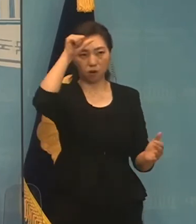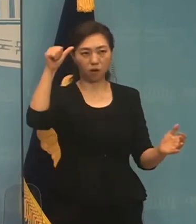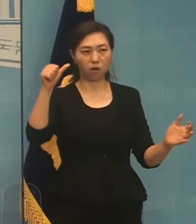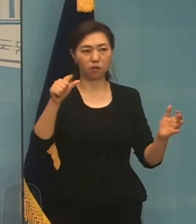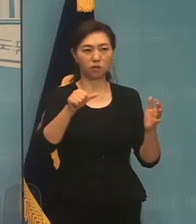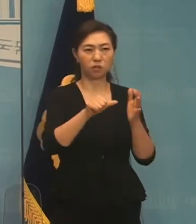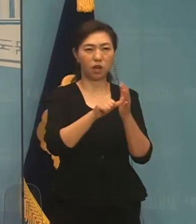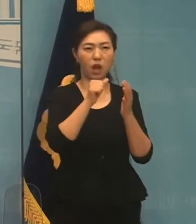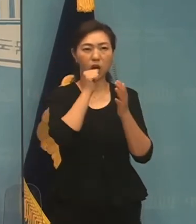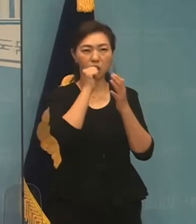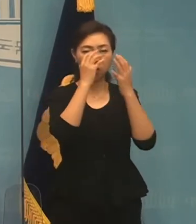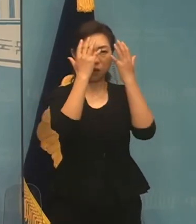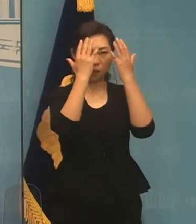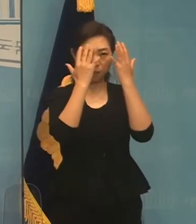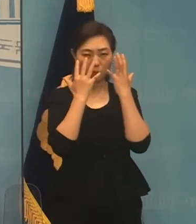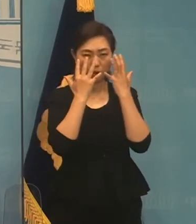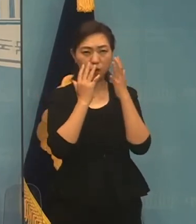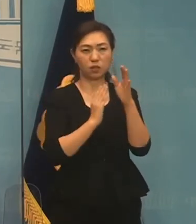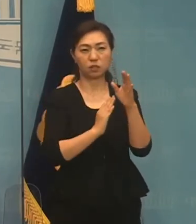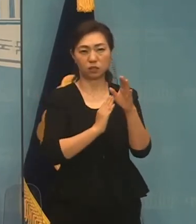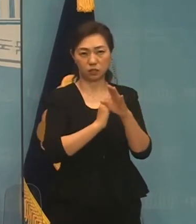무기징역 이상의